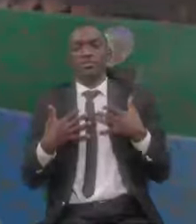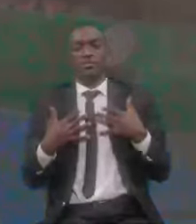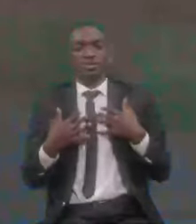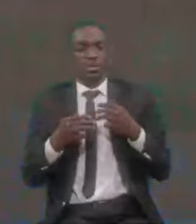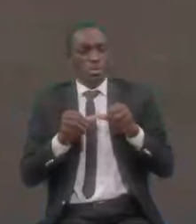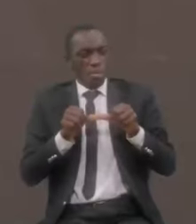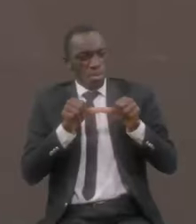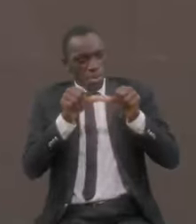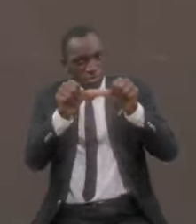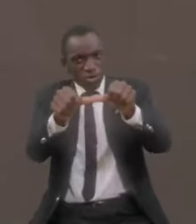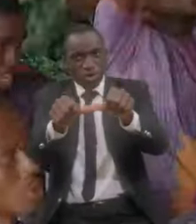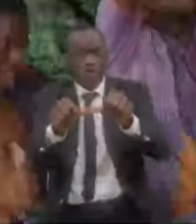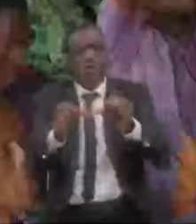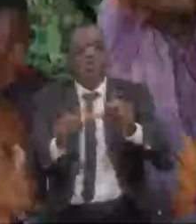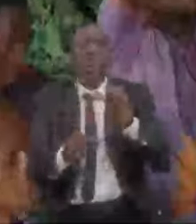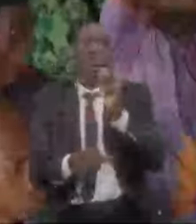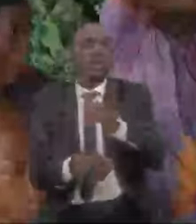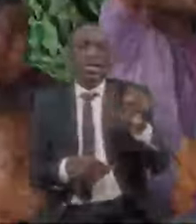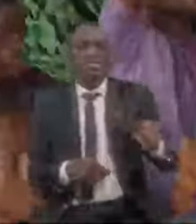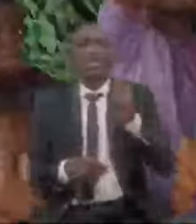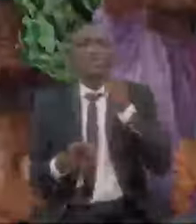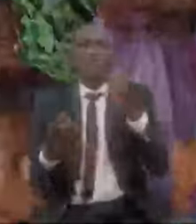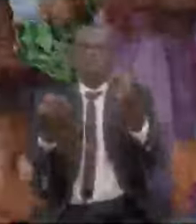Avance. Les bourses viennent pour toi.